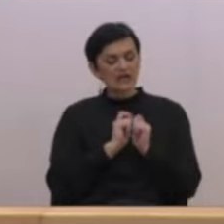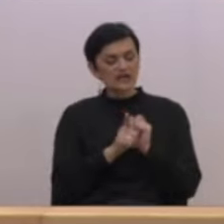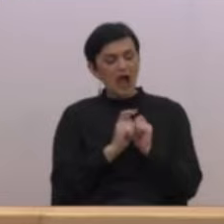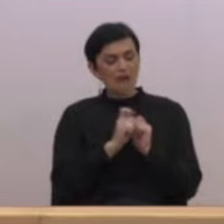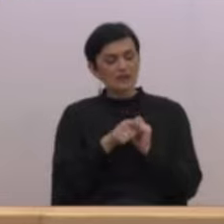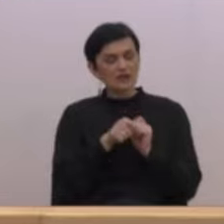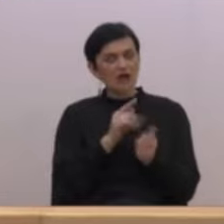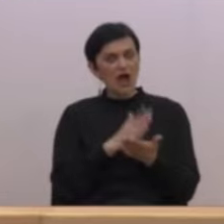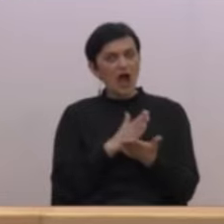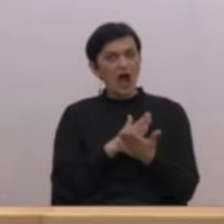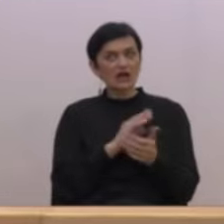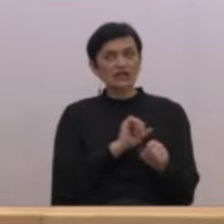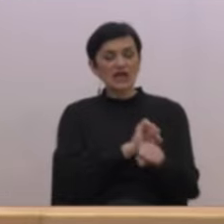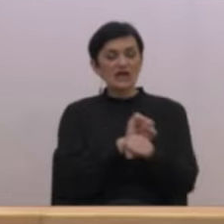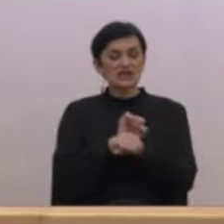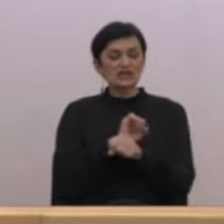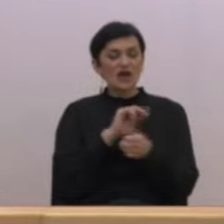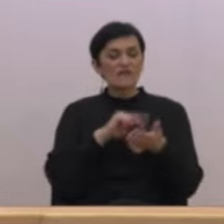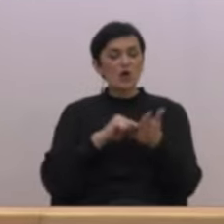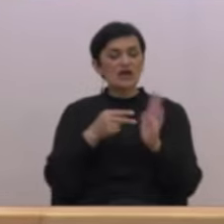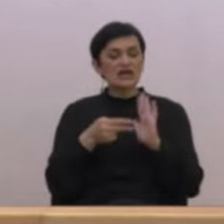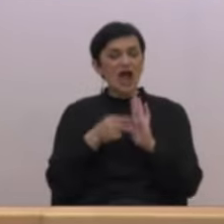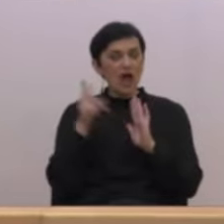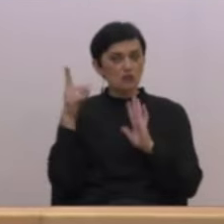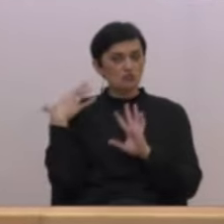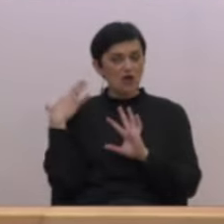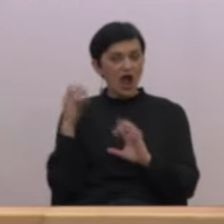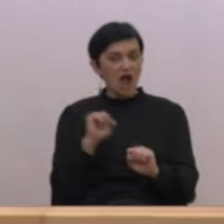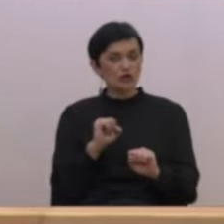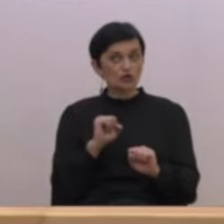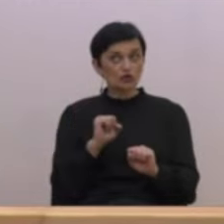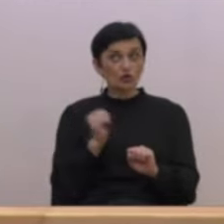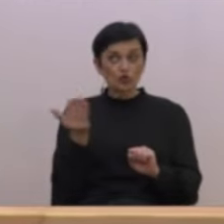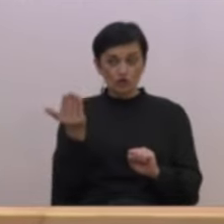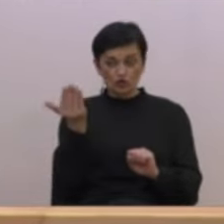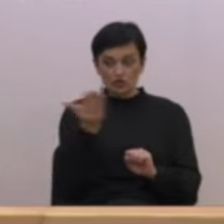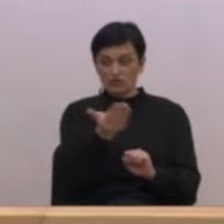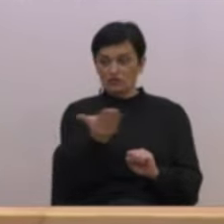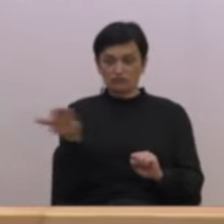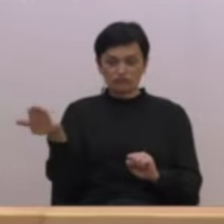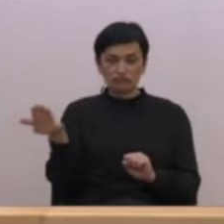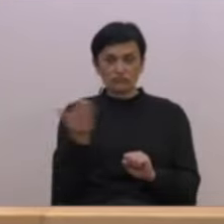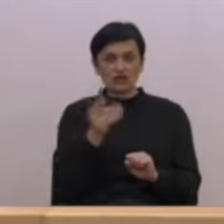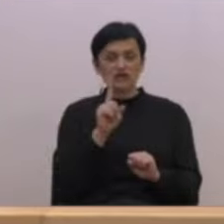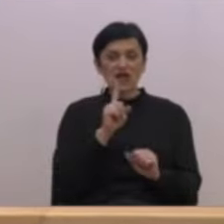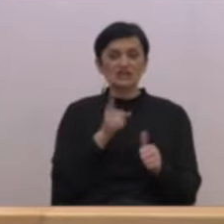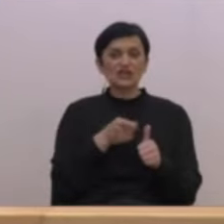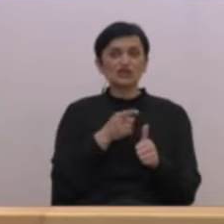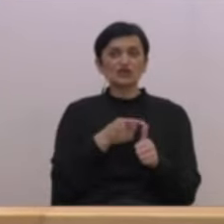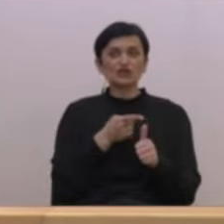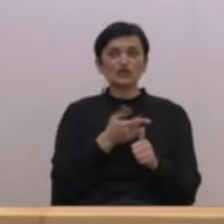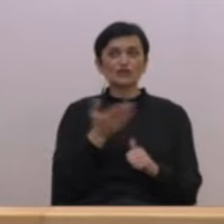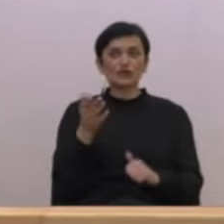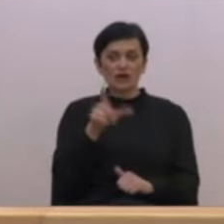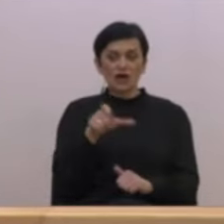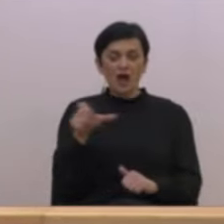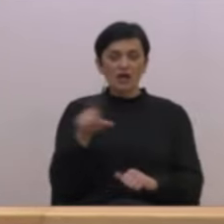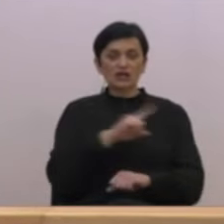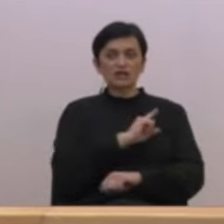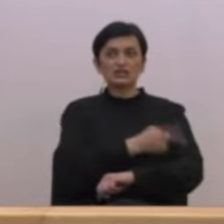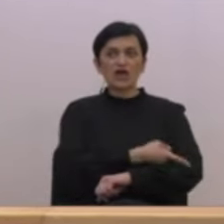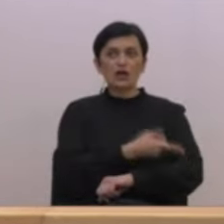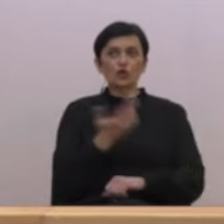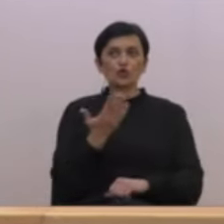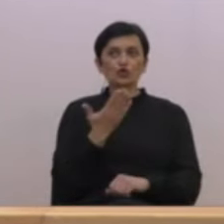და რევოლუციურ გეგმებს ისინი უჭერენ მხარს. აგერ ახართ ყველა რასაც ქვია ის ხალხი და ის ძალა,